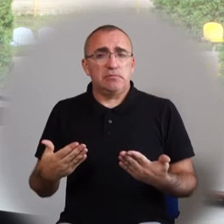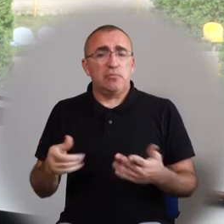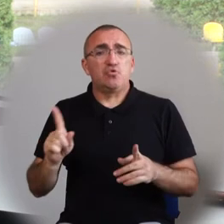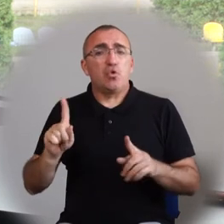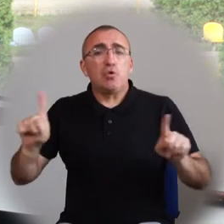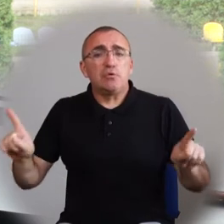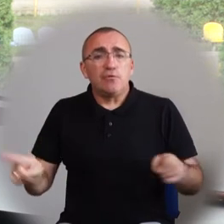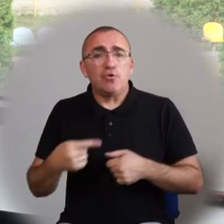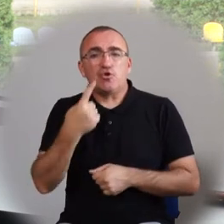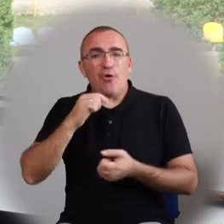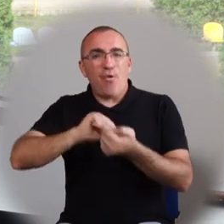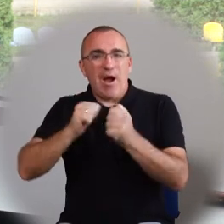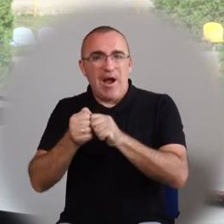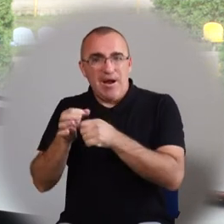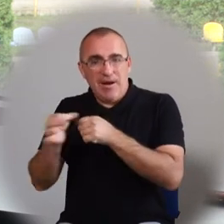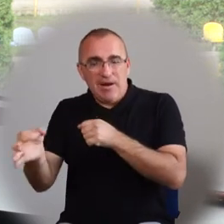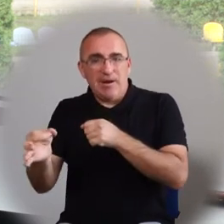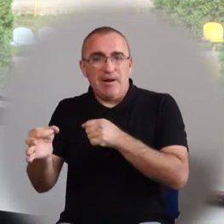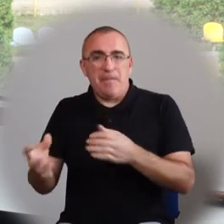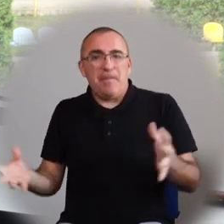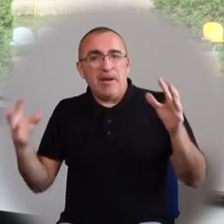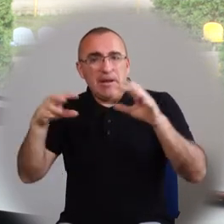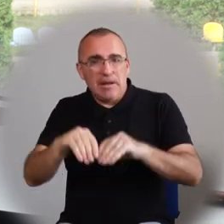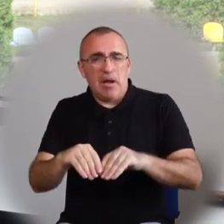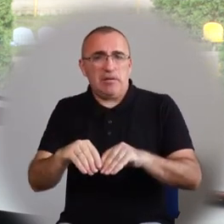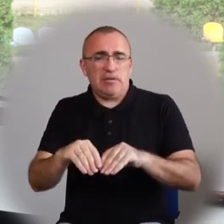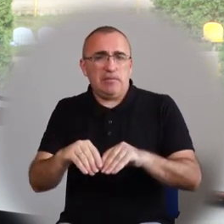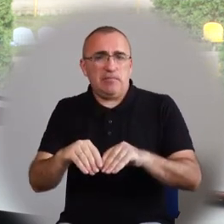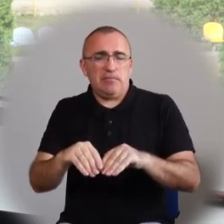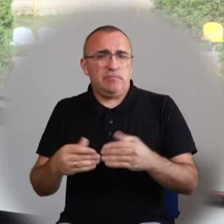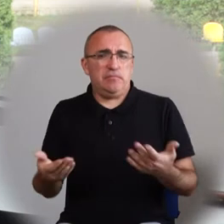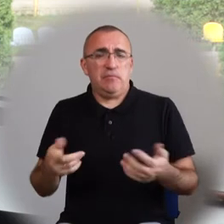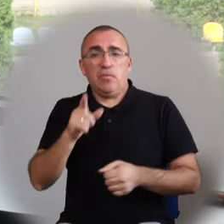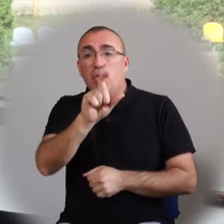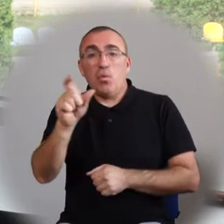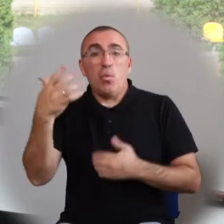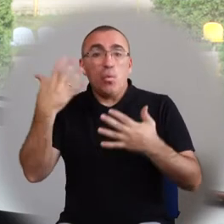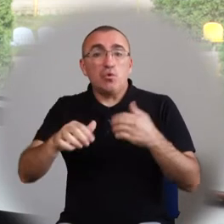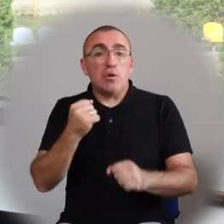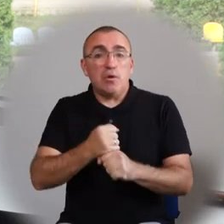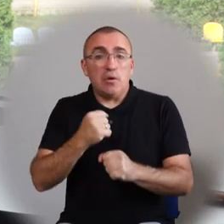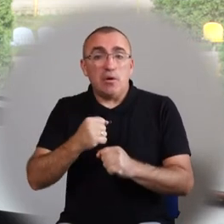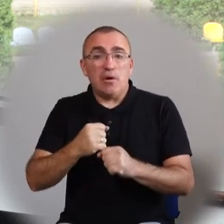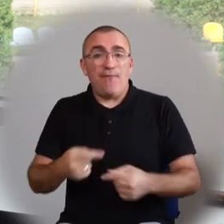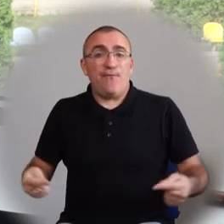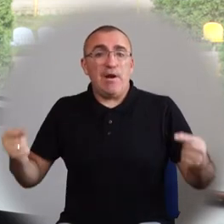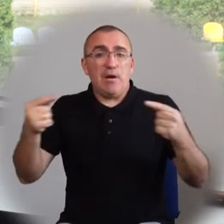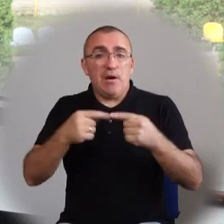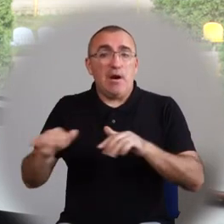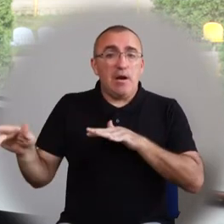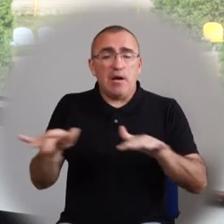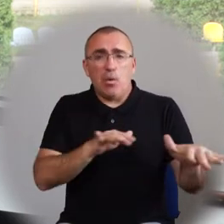зараз, що створити Червонокам'янську, Попельнастівську приєднати – ті, хто вже